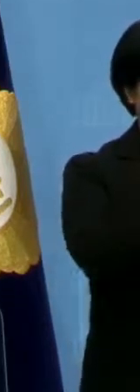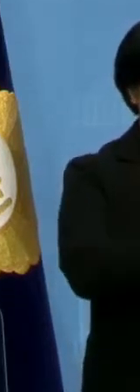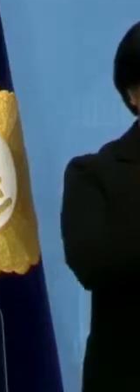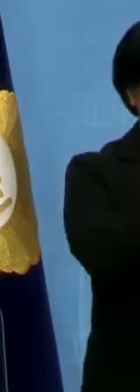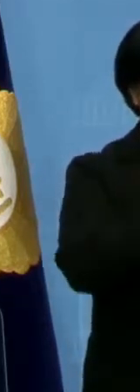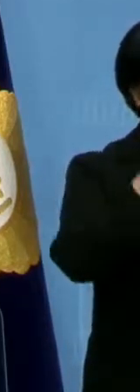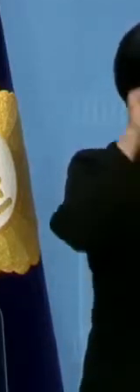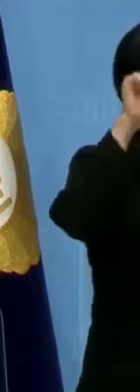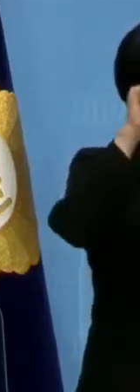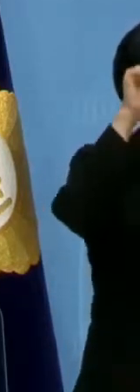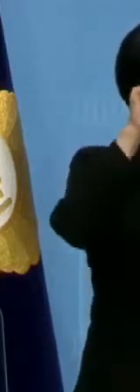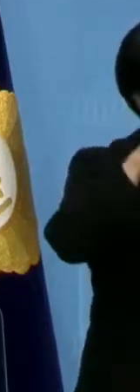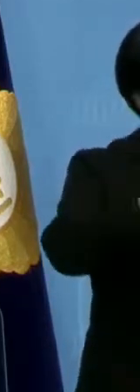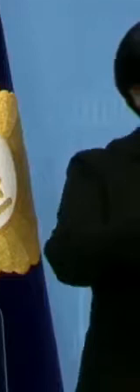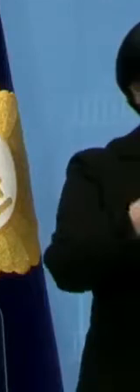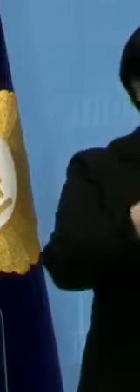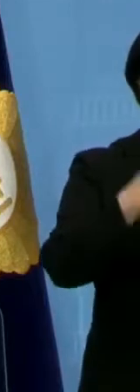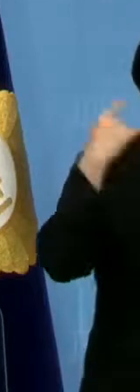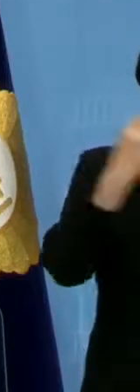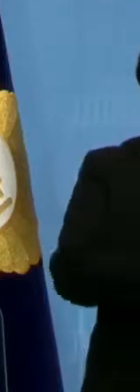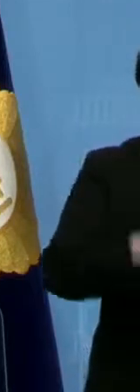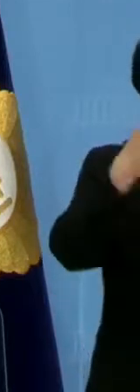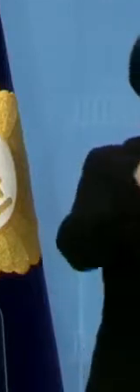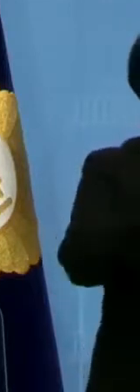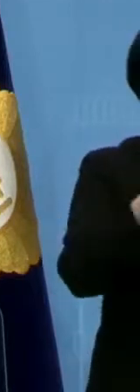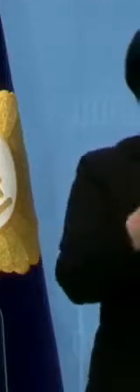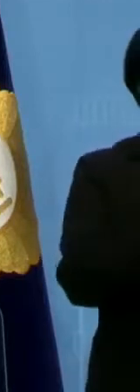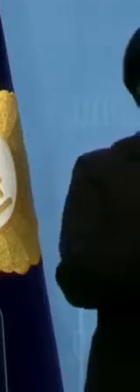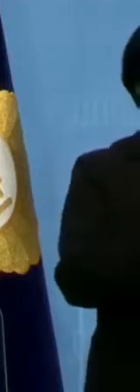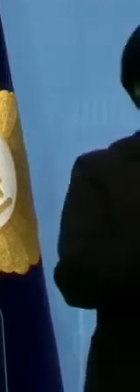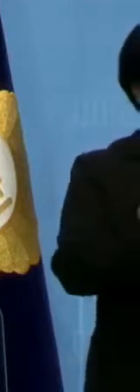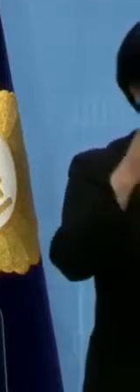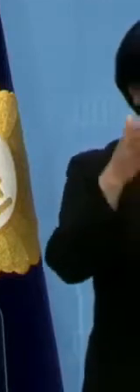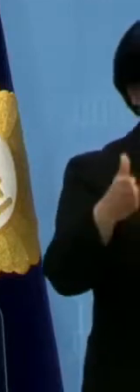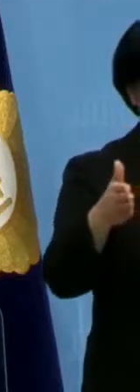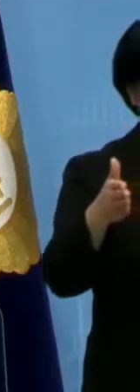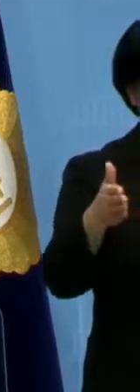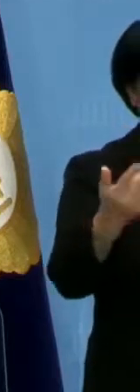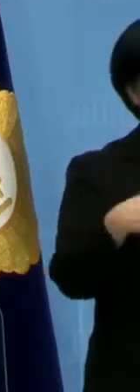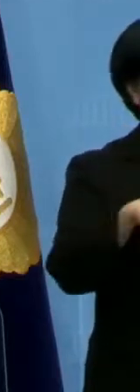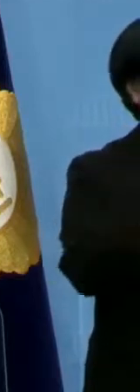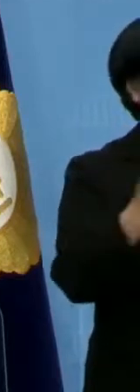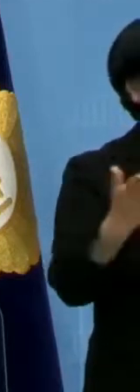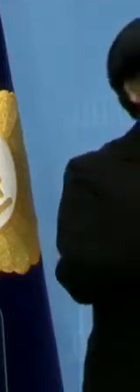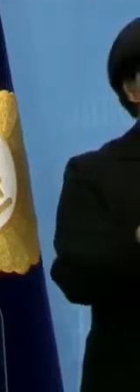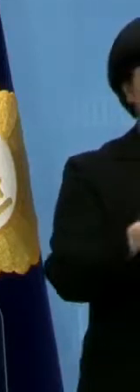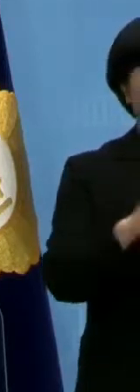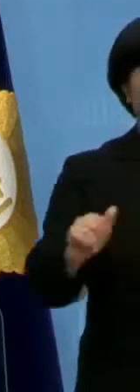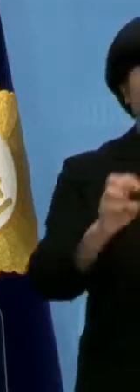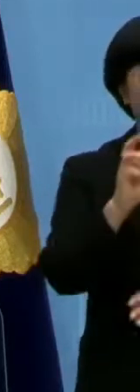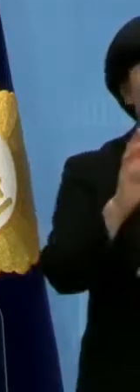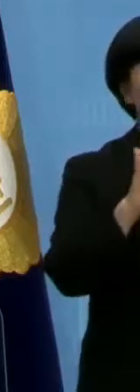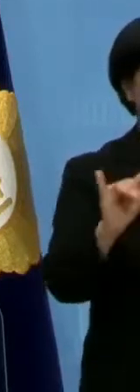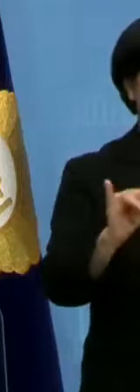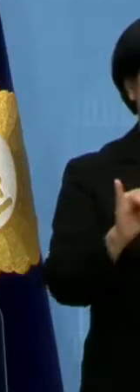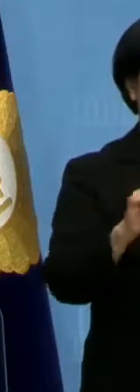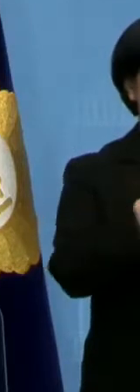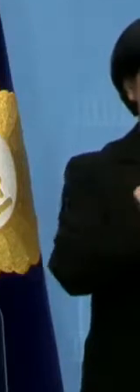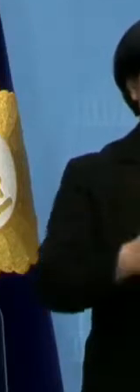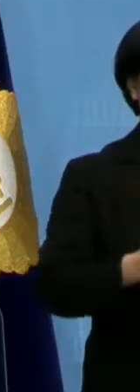걸친 투쟁 끝에 지난해 복직됐습니다. 그 사이 동료와 가족 30명이